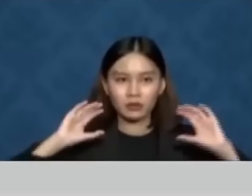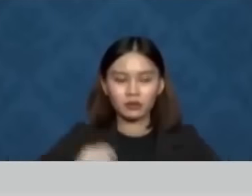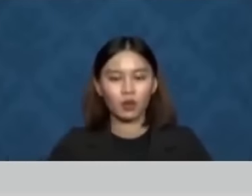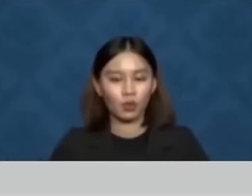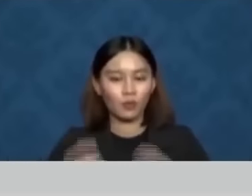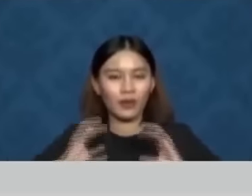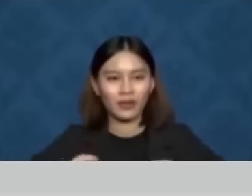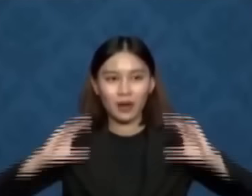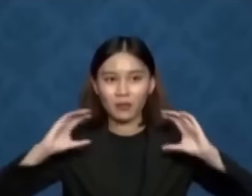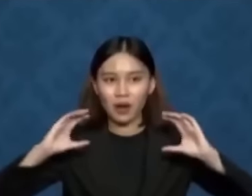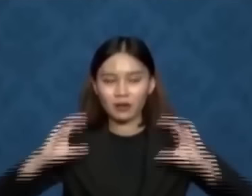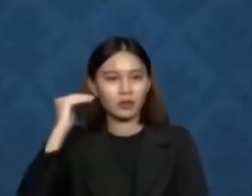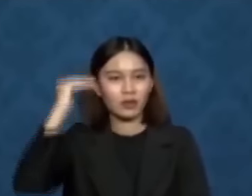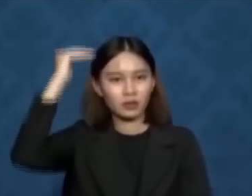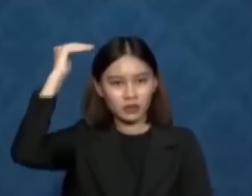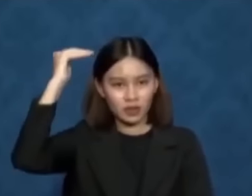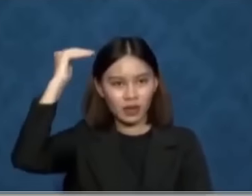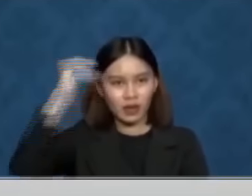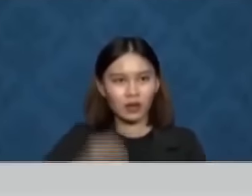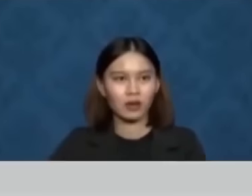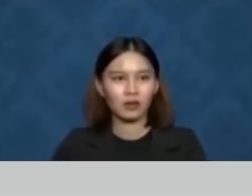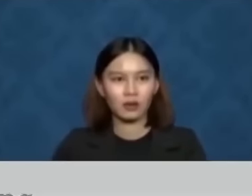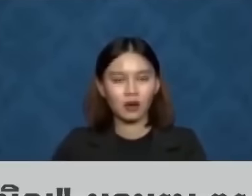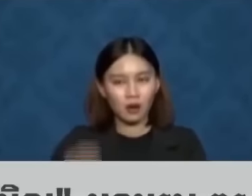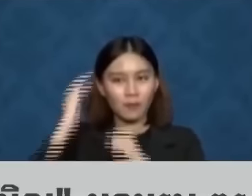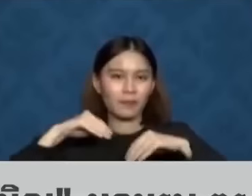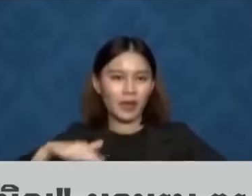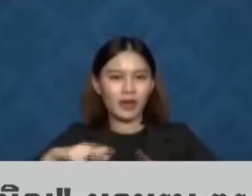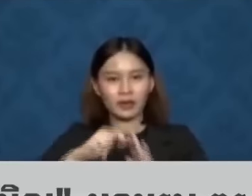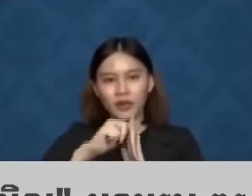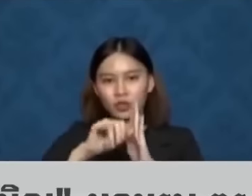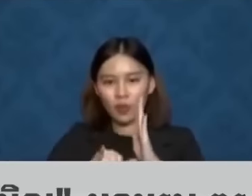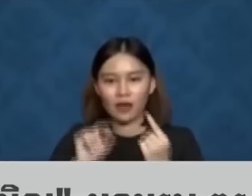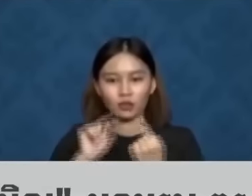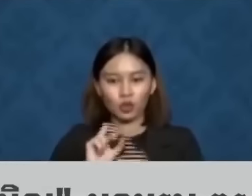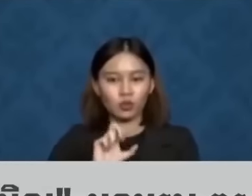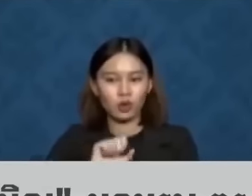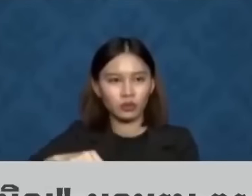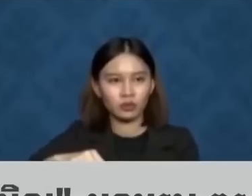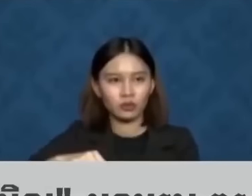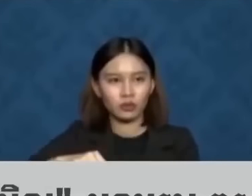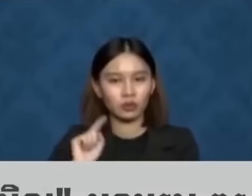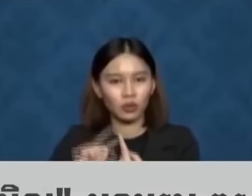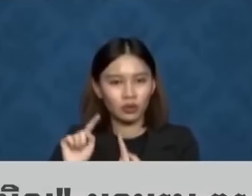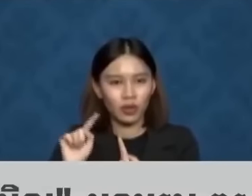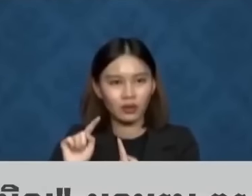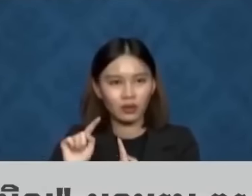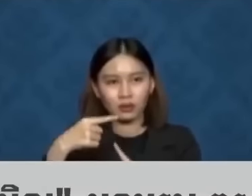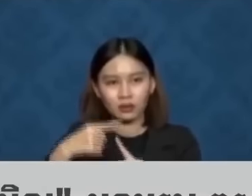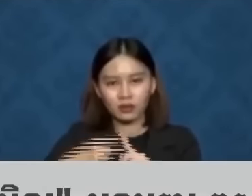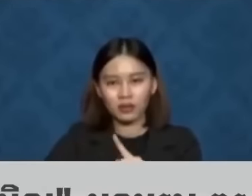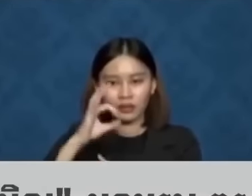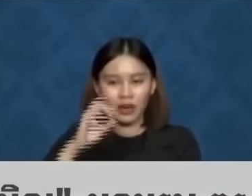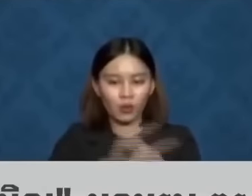บาลของท่านนายกเศรษฐาได้เข้ามาแถลงนโยบายต่อสภาผู้แทนราษฎรเมื่อวันที่11